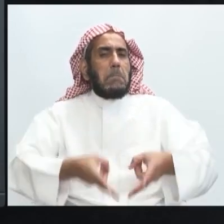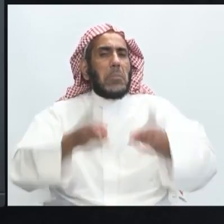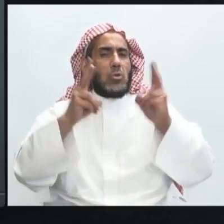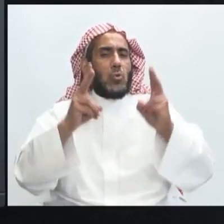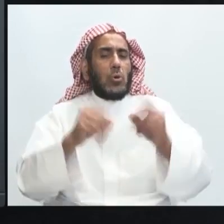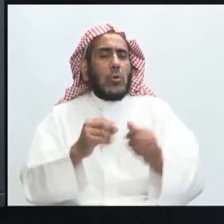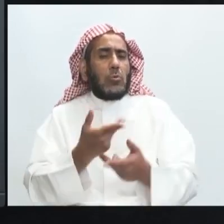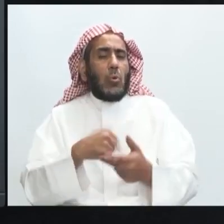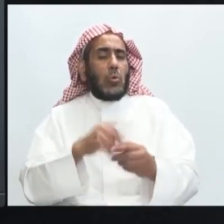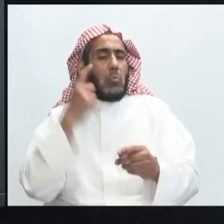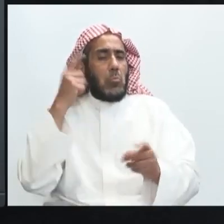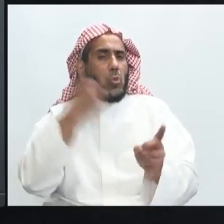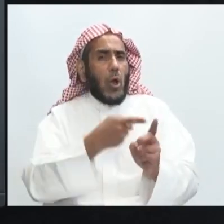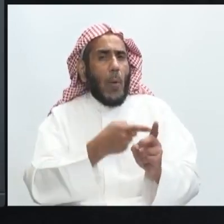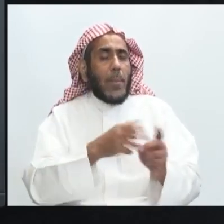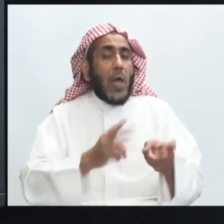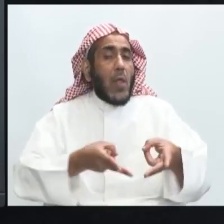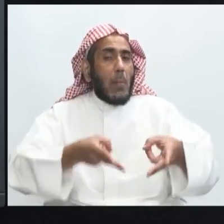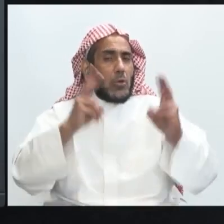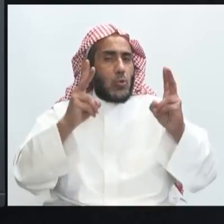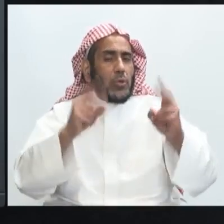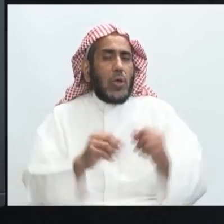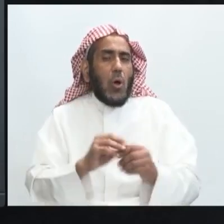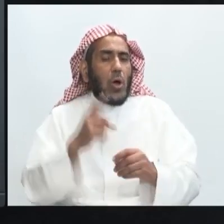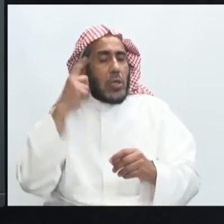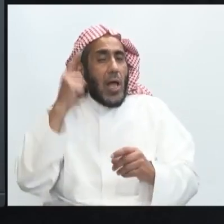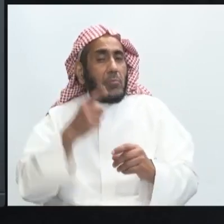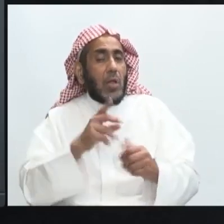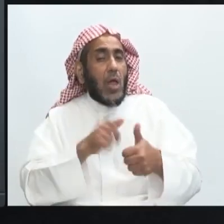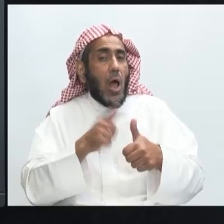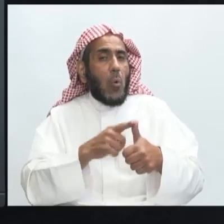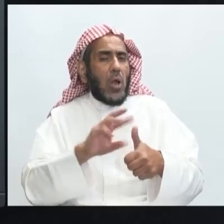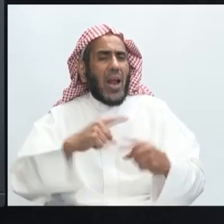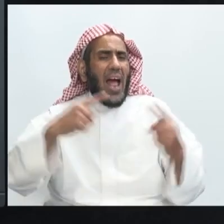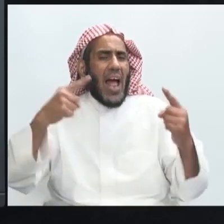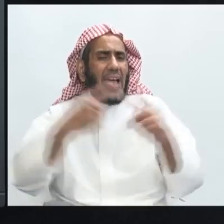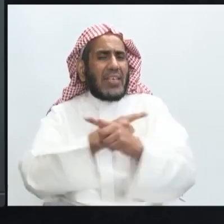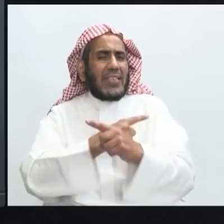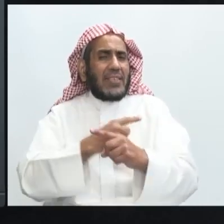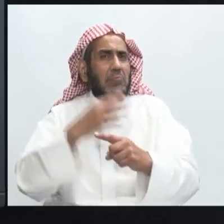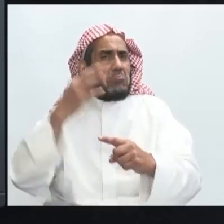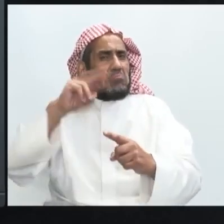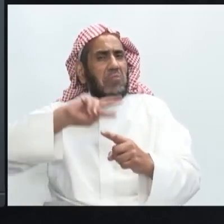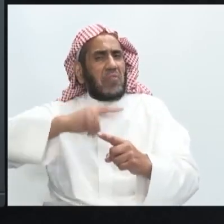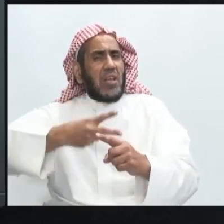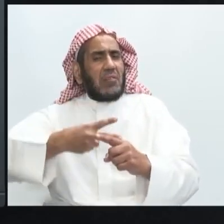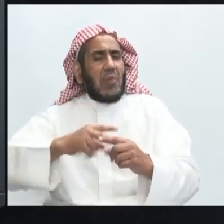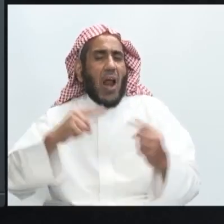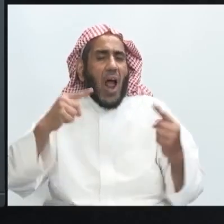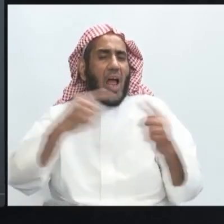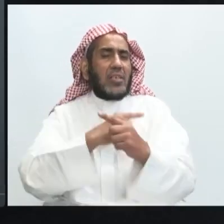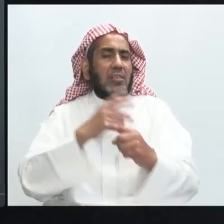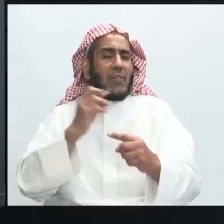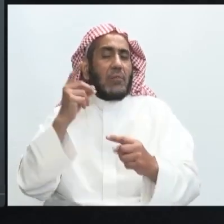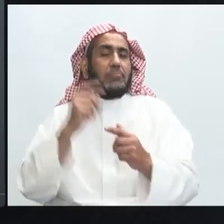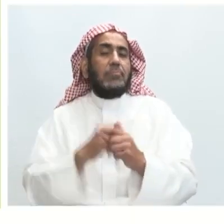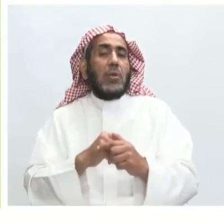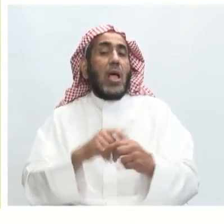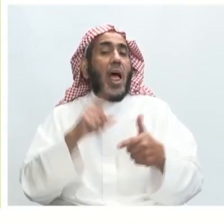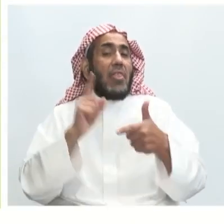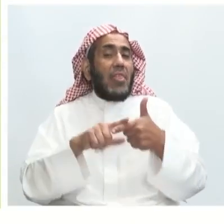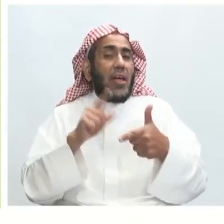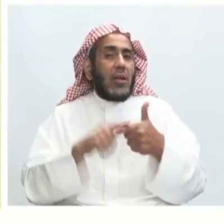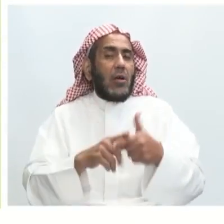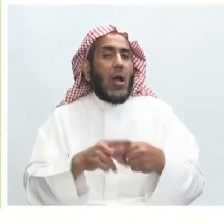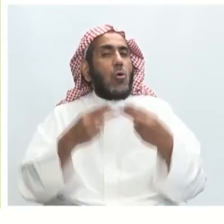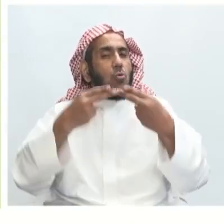المشاريع تريد ان تقنعهم بهذا المشروع وقد علمت ان الاول يرى عكس رايك الاول يرى العكس وان